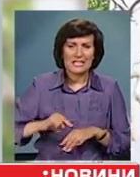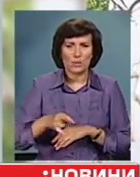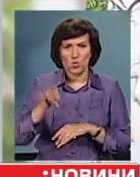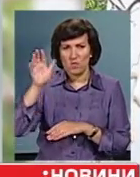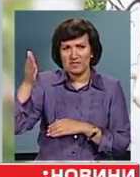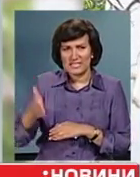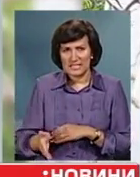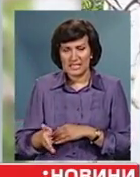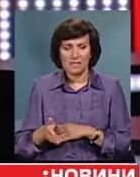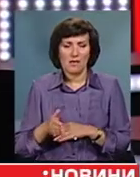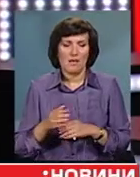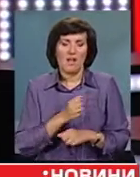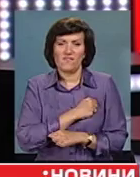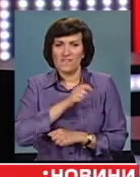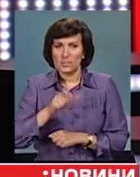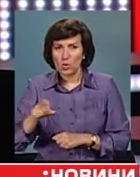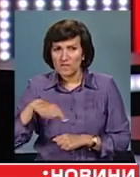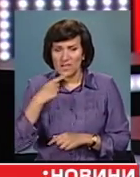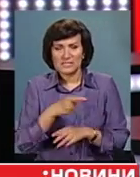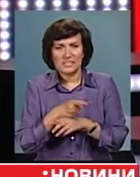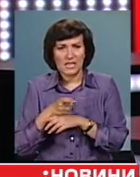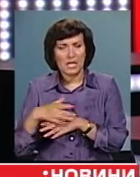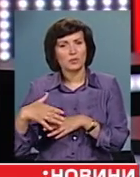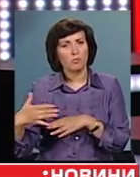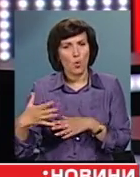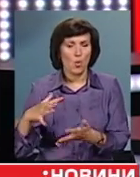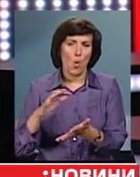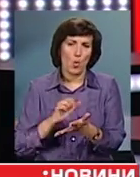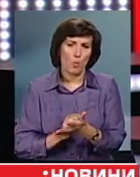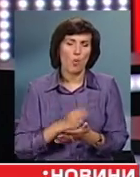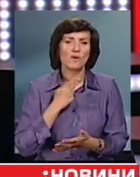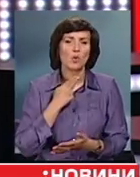стіні від снаряда. Військовики кажуть, стріляли з боку окупованої Горлівки.